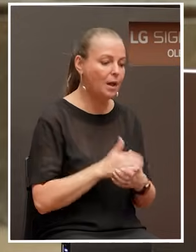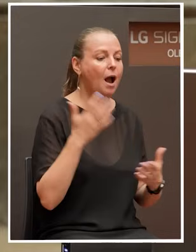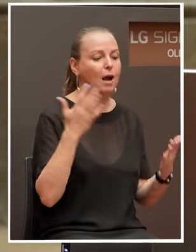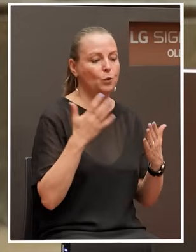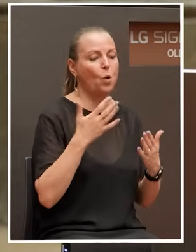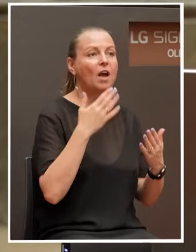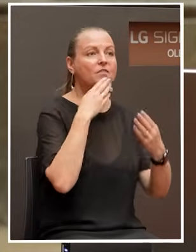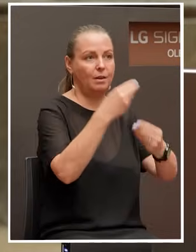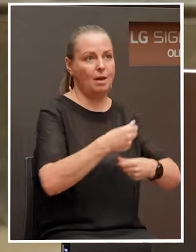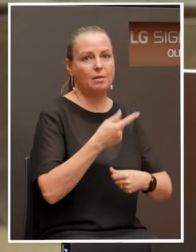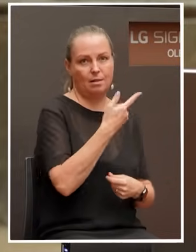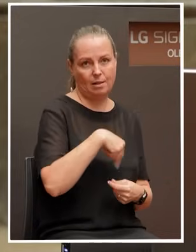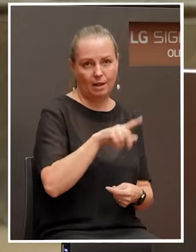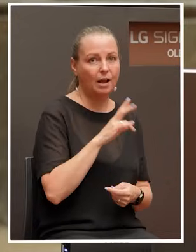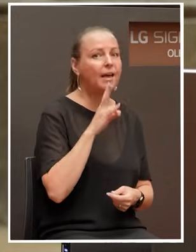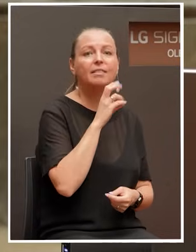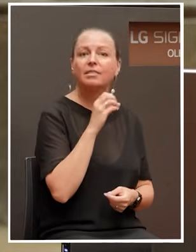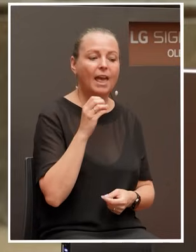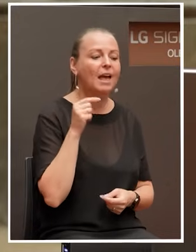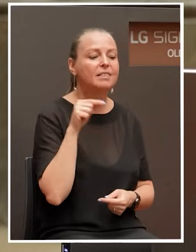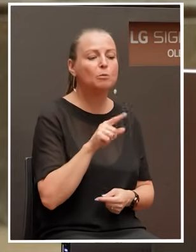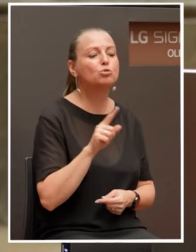которая воздействует на нас не тем, что она